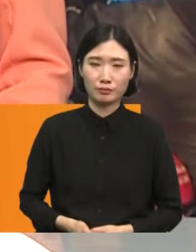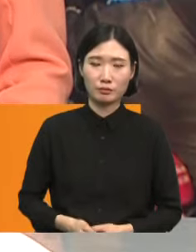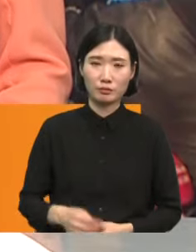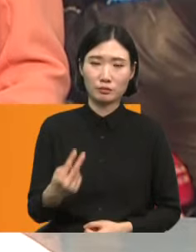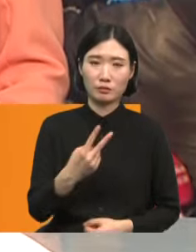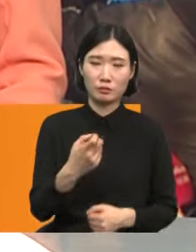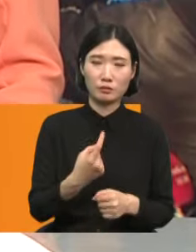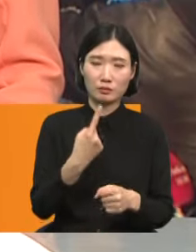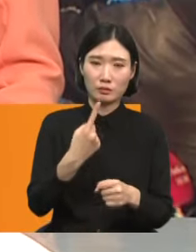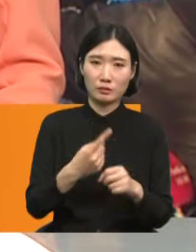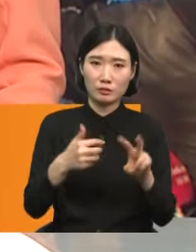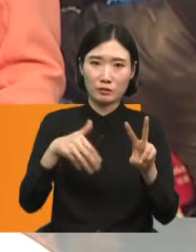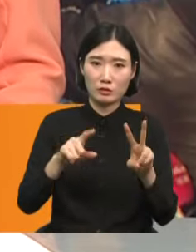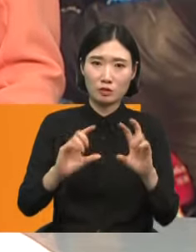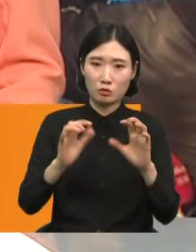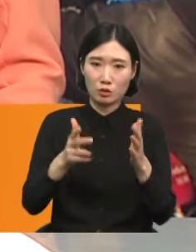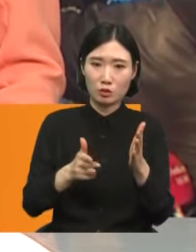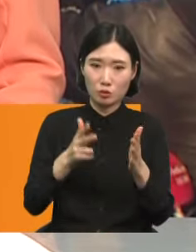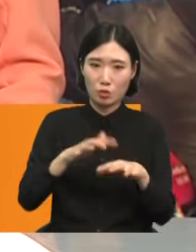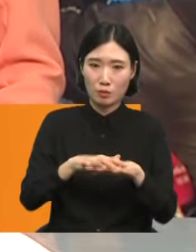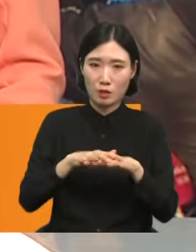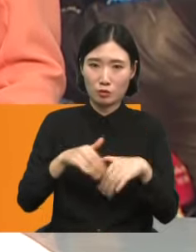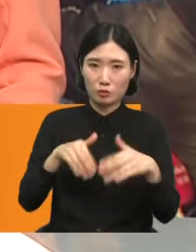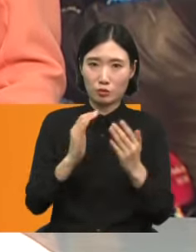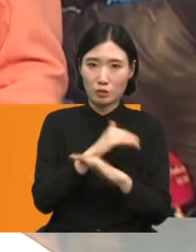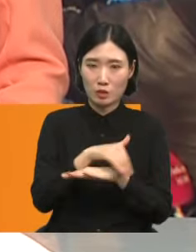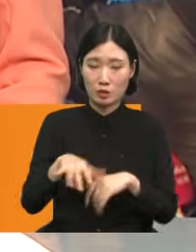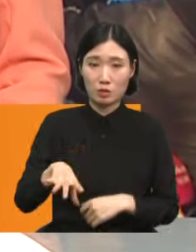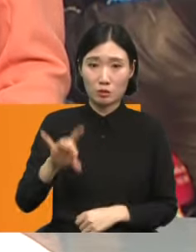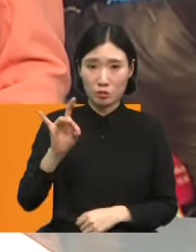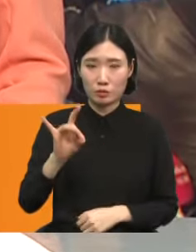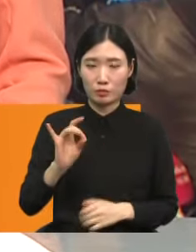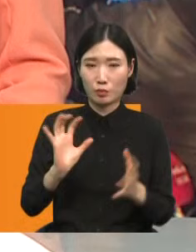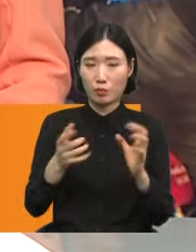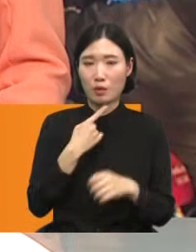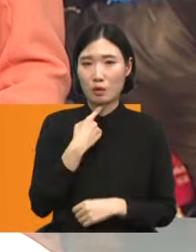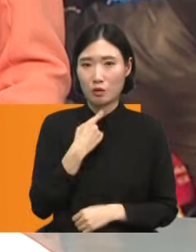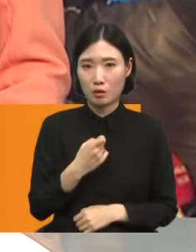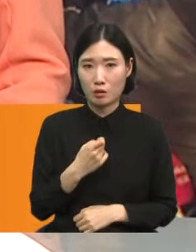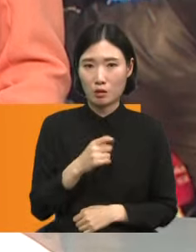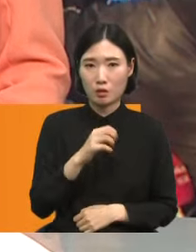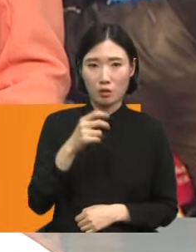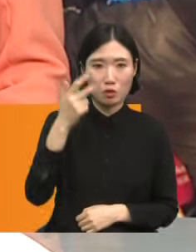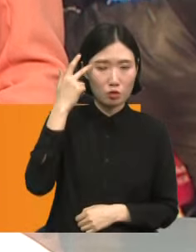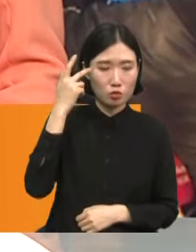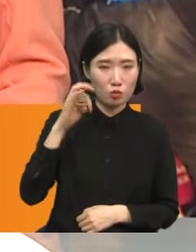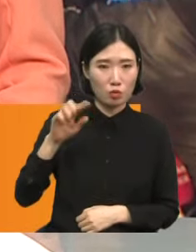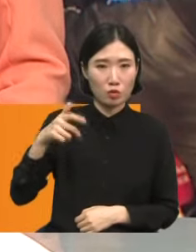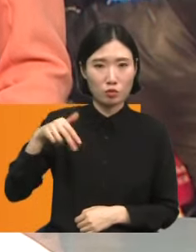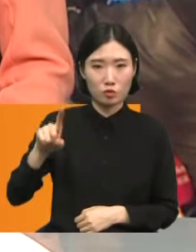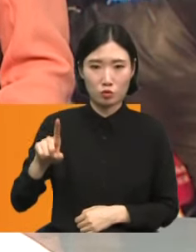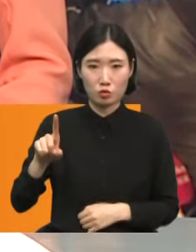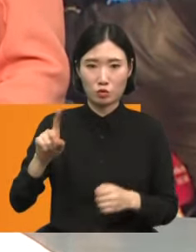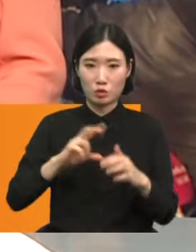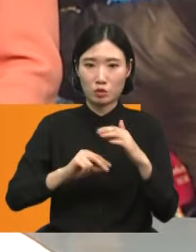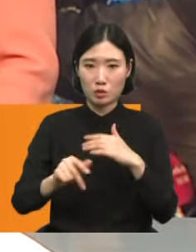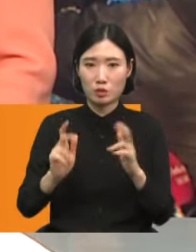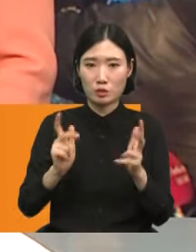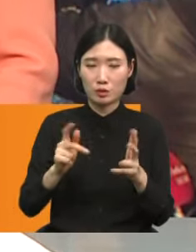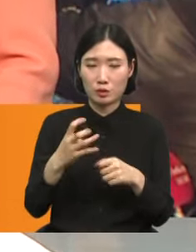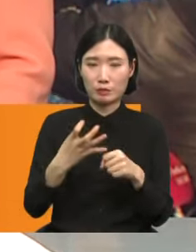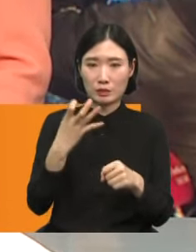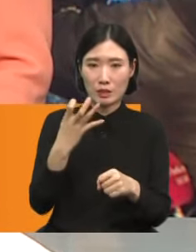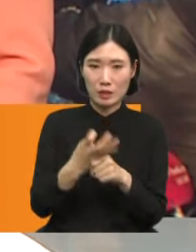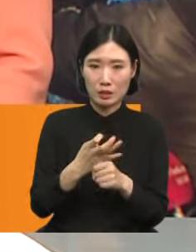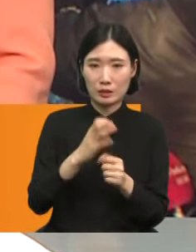지난 2011년 제2차 국가철도망 구축 계획에서 처음으로 논의됐던 여주 원주간 복선전철 사업이 14년